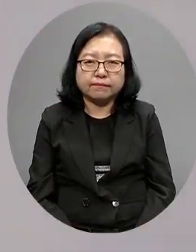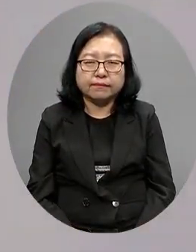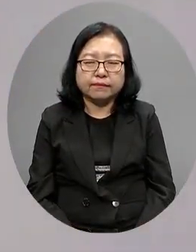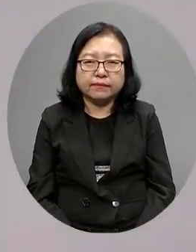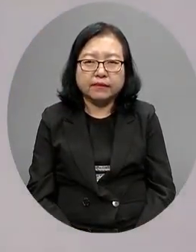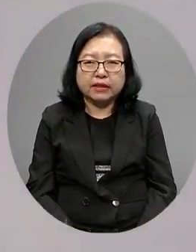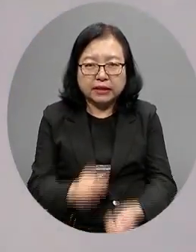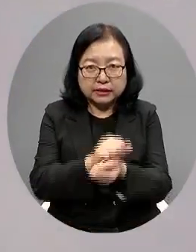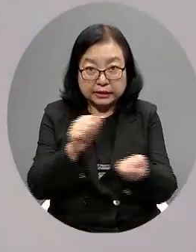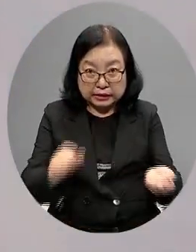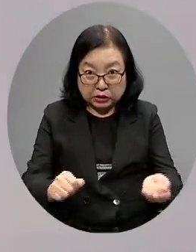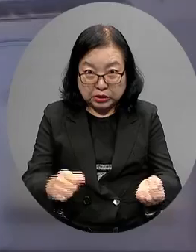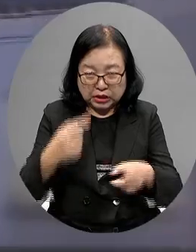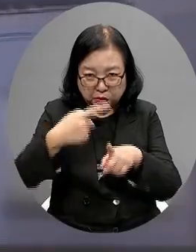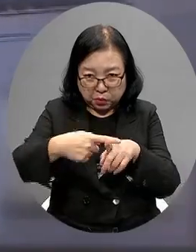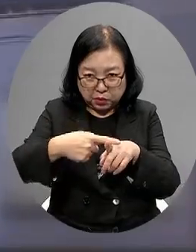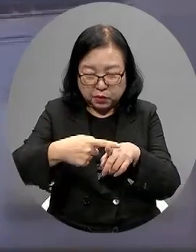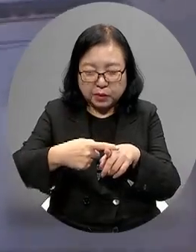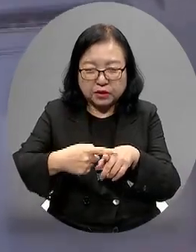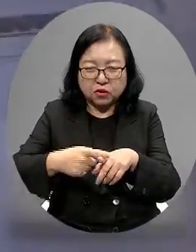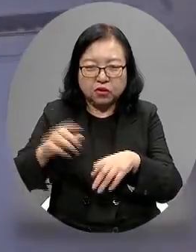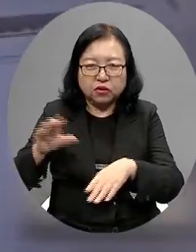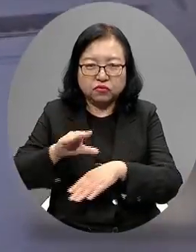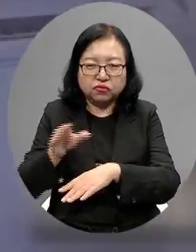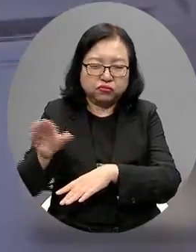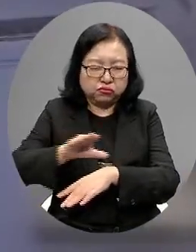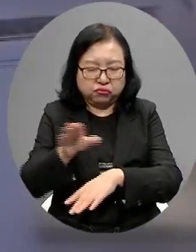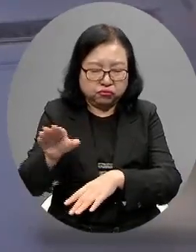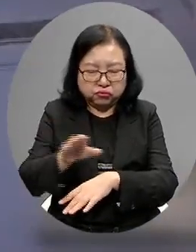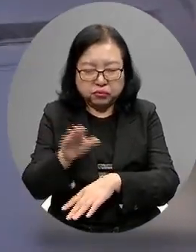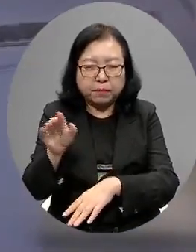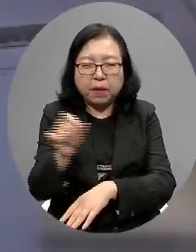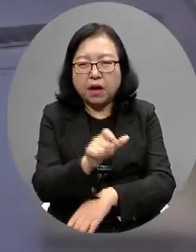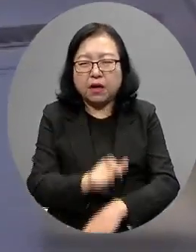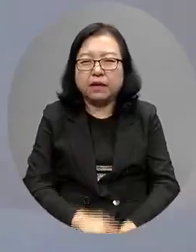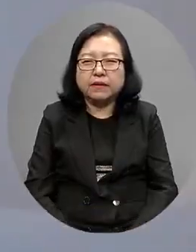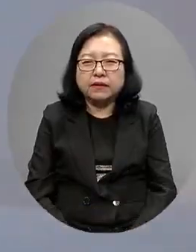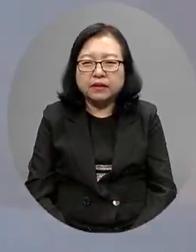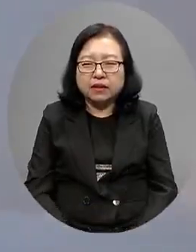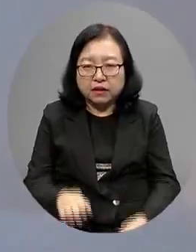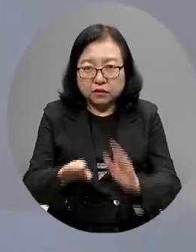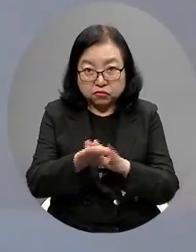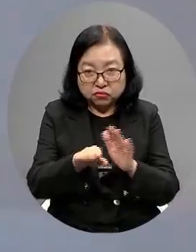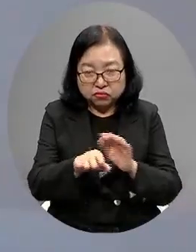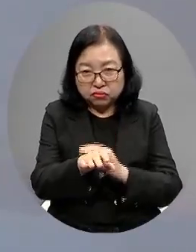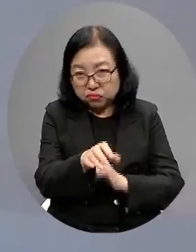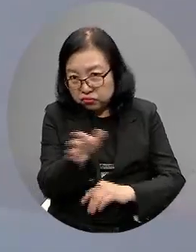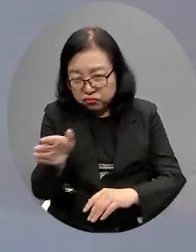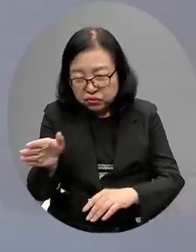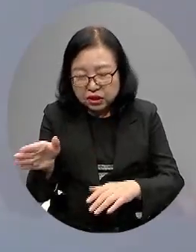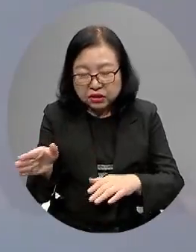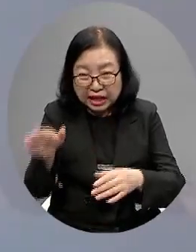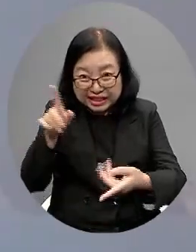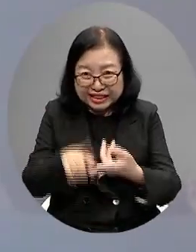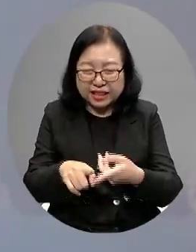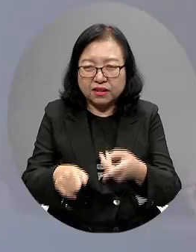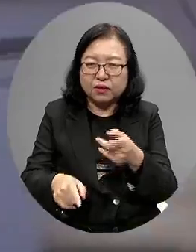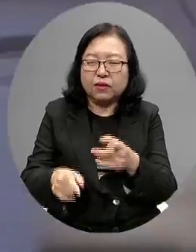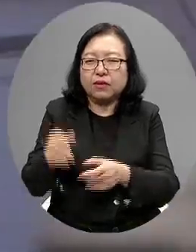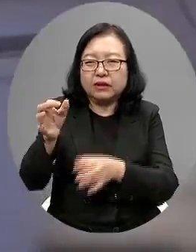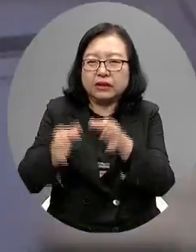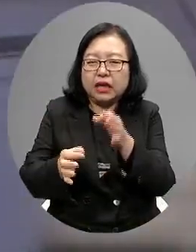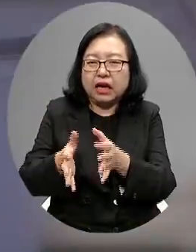진천의 한 교차로에 suv 차량 한대가 빠르게 달려갑니다 우회전을 하려다 속도를 줄이지 못하고 그대로